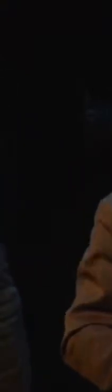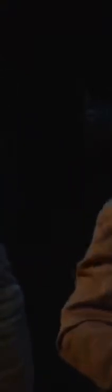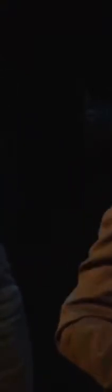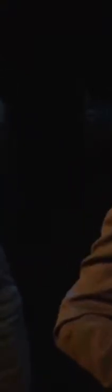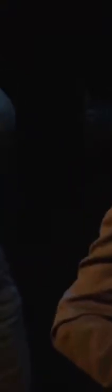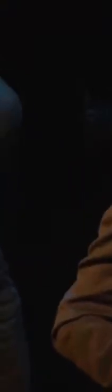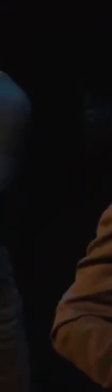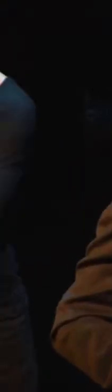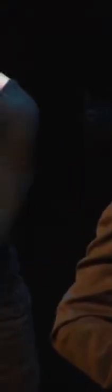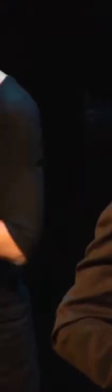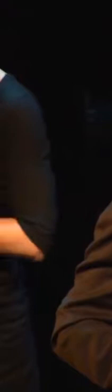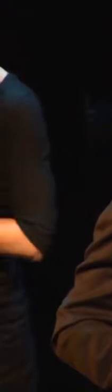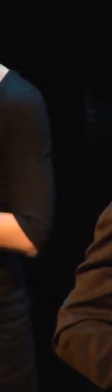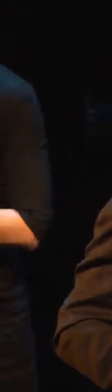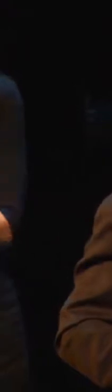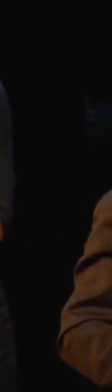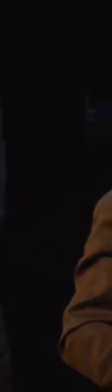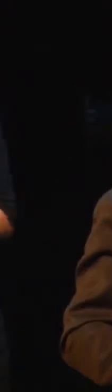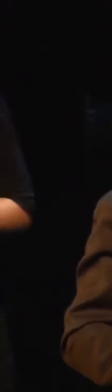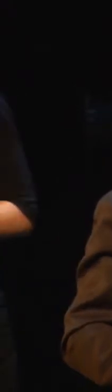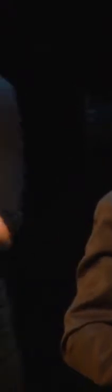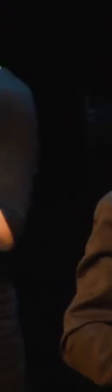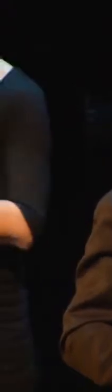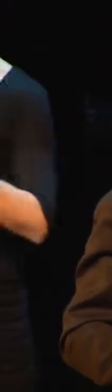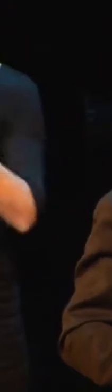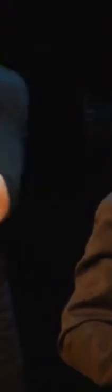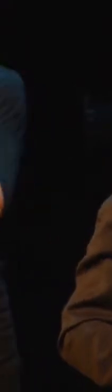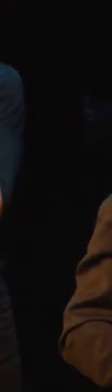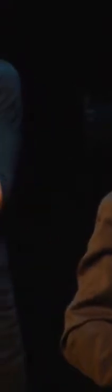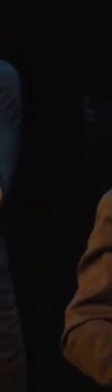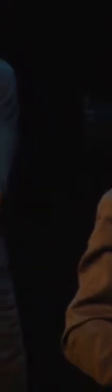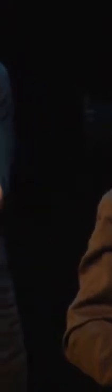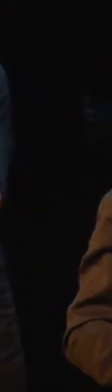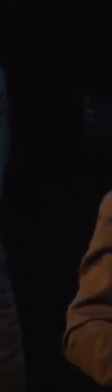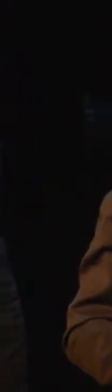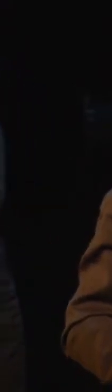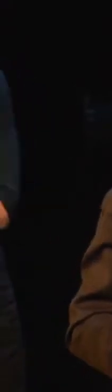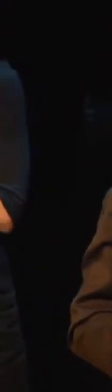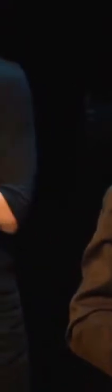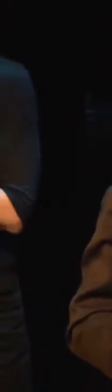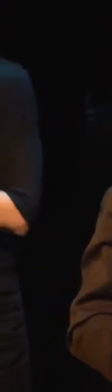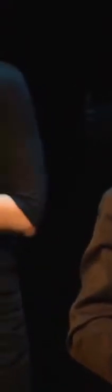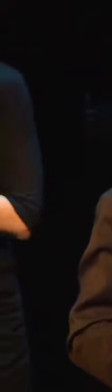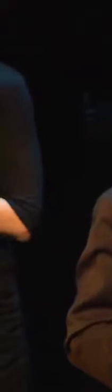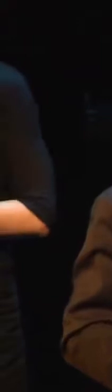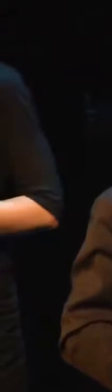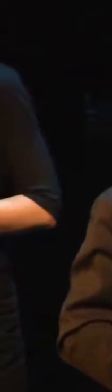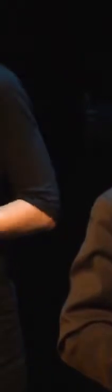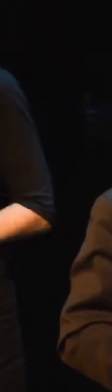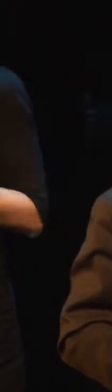hein, c'est une hypothèse de travail. Enfin, c'est quand même intéressant de voir qu'aujourd'hui, on commence à s'apercevoir, l'autisme aussi, que certaines pathologies sont